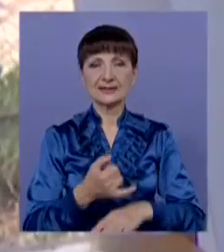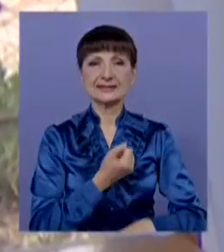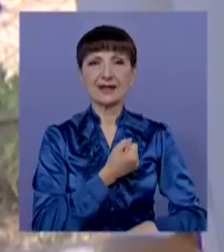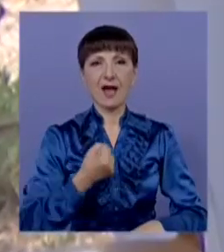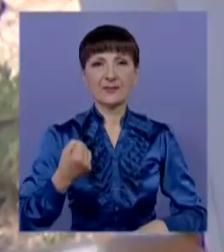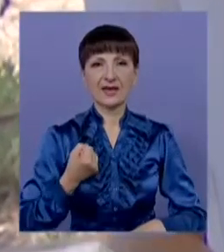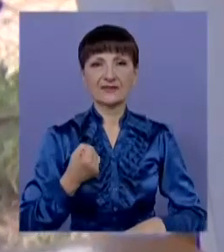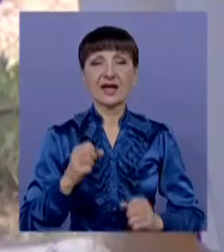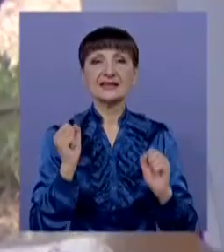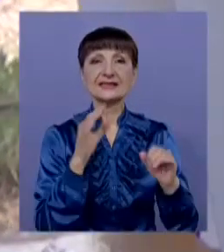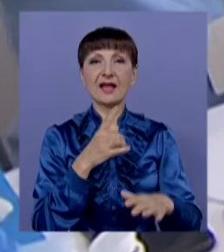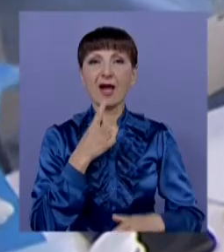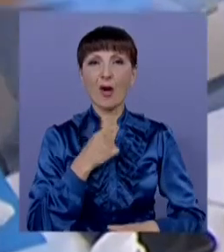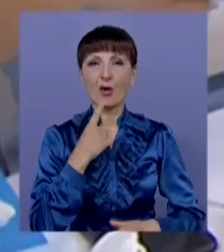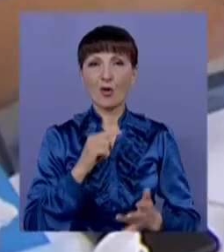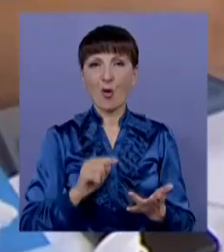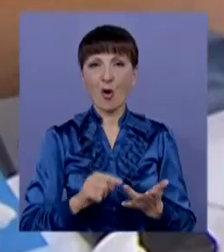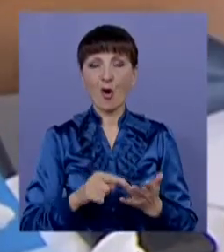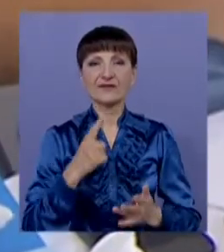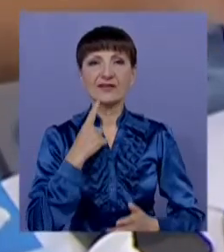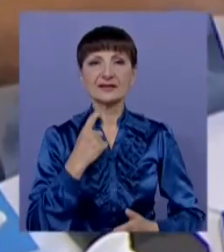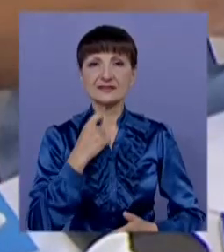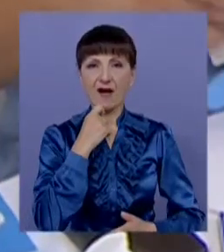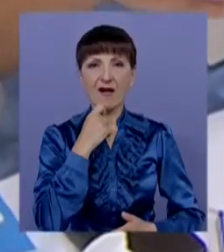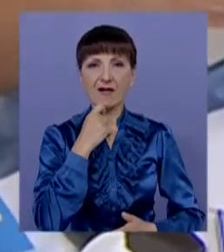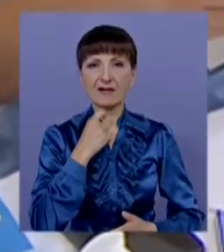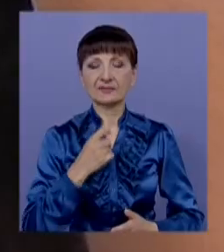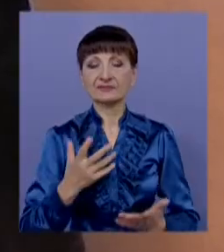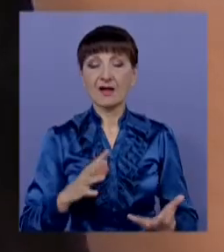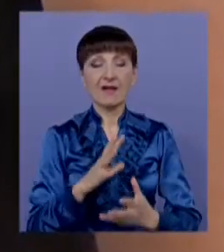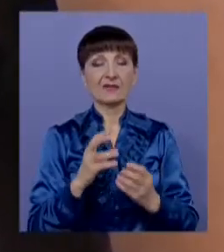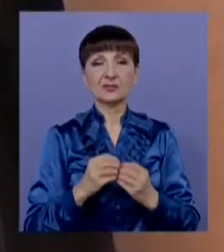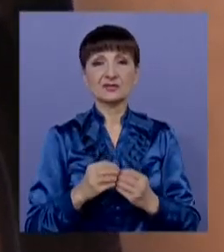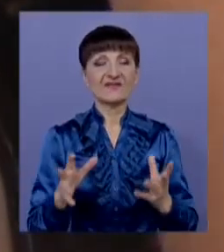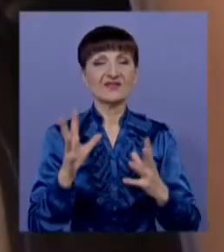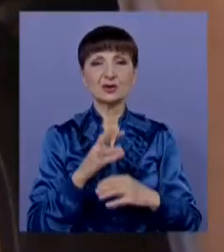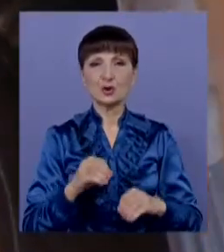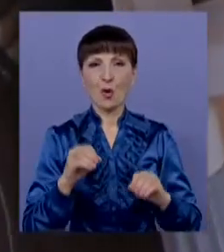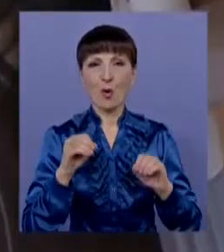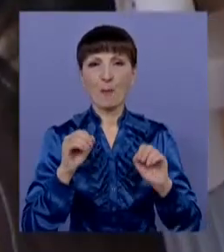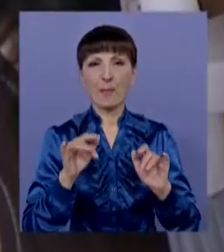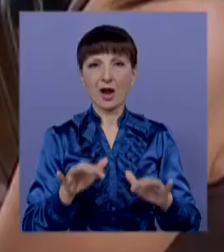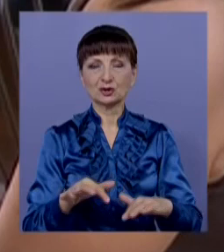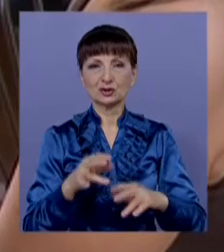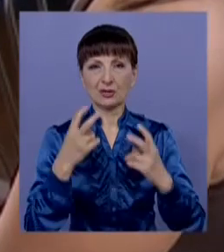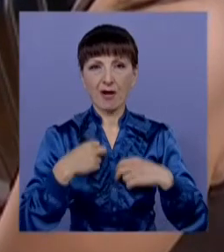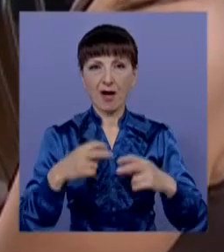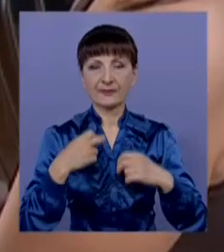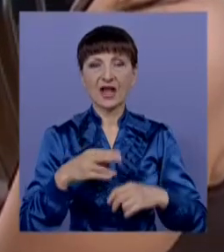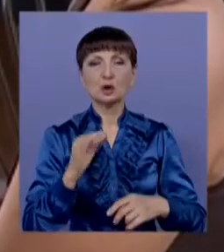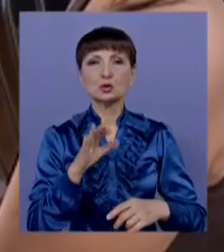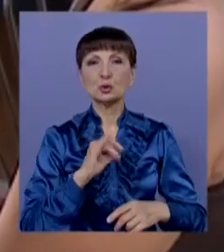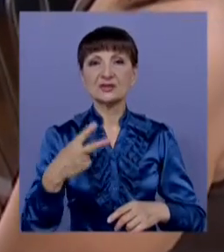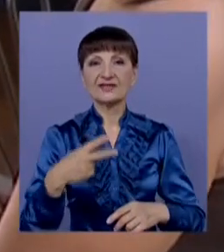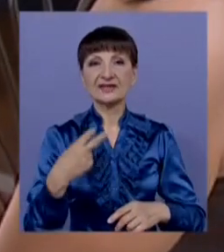терапевта, сдала кровь на сахар. Ну, в общем, почти все прошло. В Жулдузе 20-я